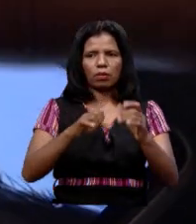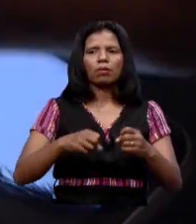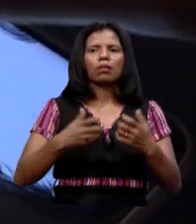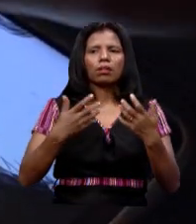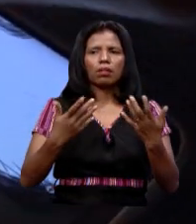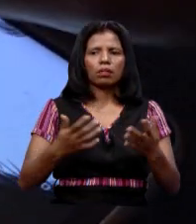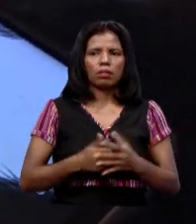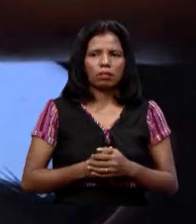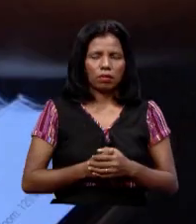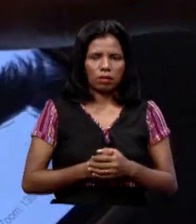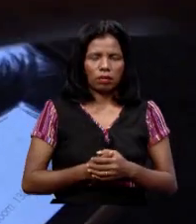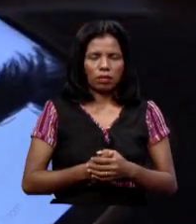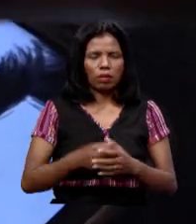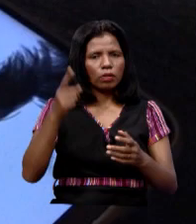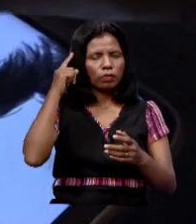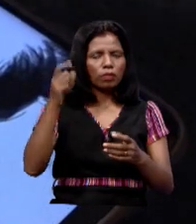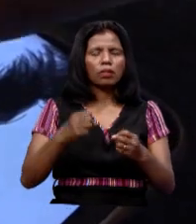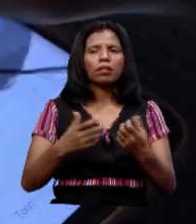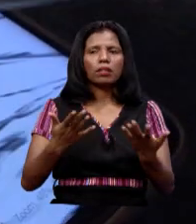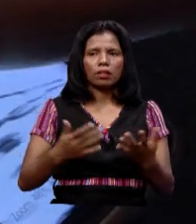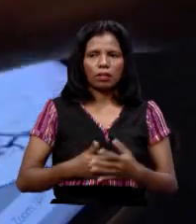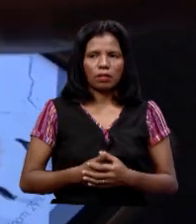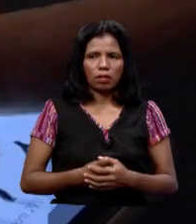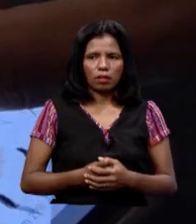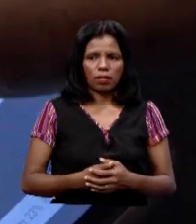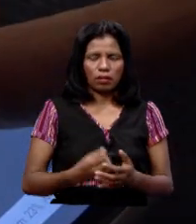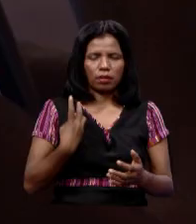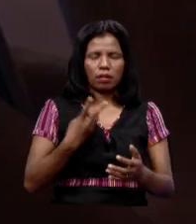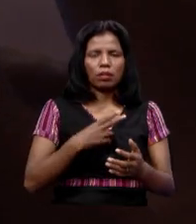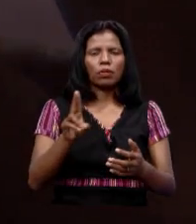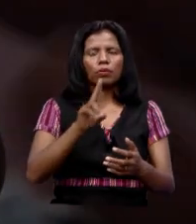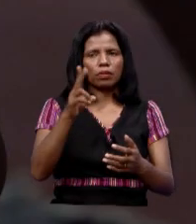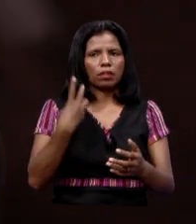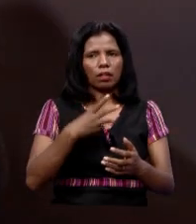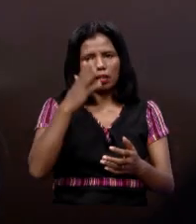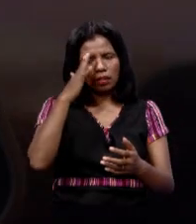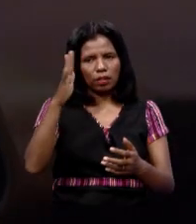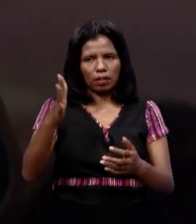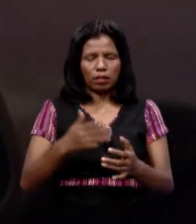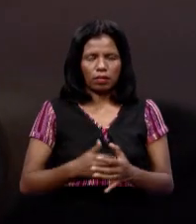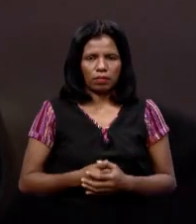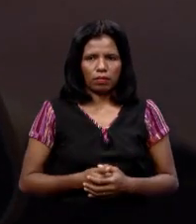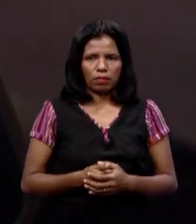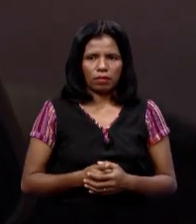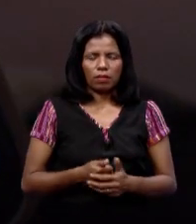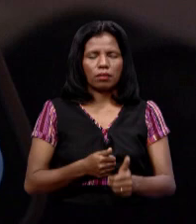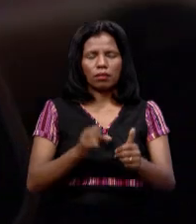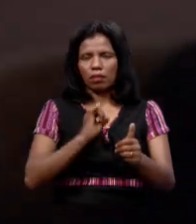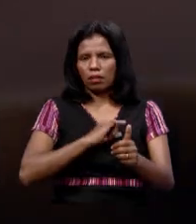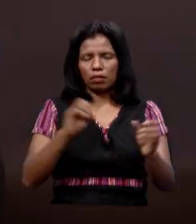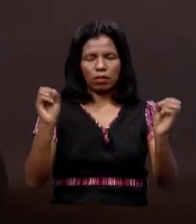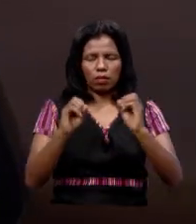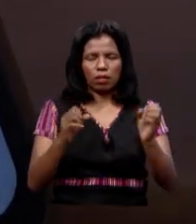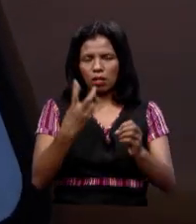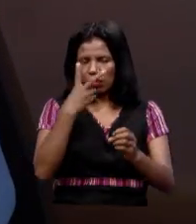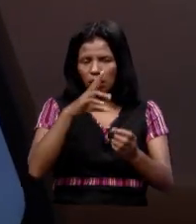furak ni, uze tools ni ni. Tapi ni banyak kuas, banyak mana balo. Tapi tuze ni lebih telah tenet itu. Tapi tambah hamus, basic ni hawa lahir. Hanzau basic